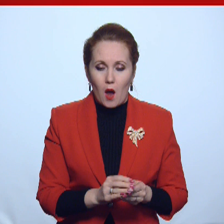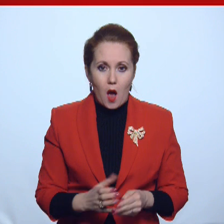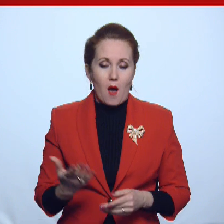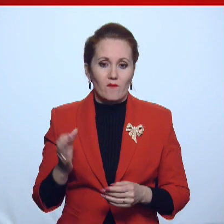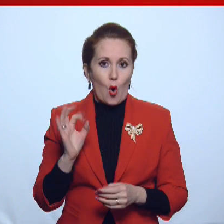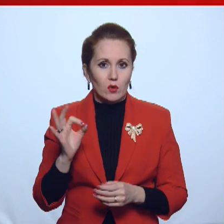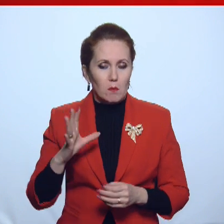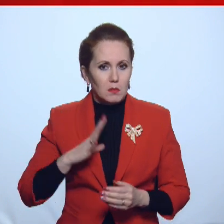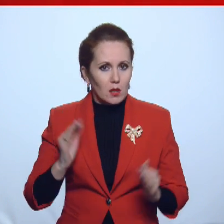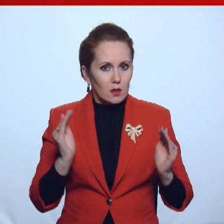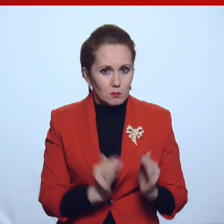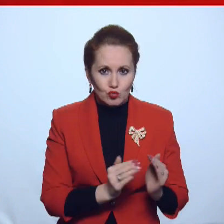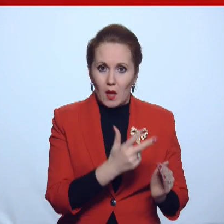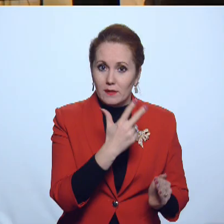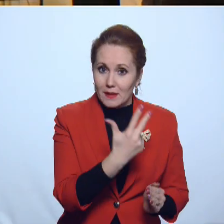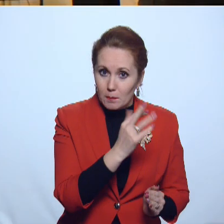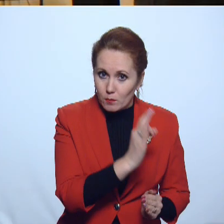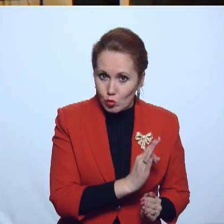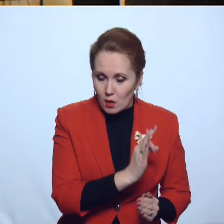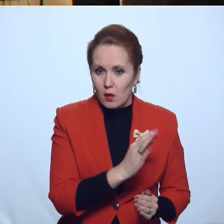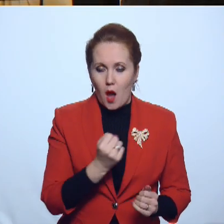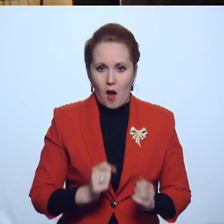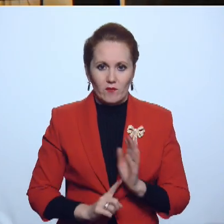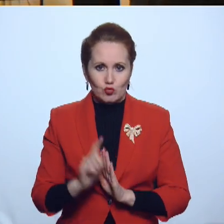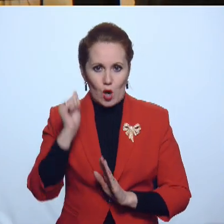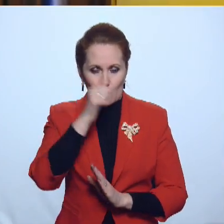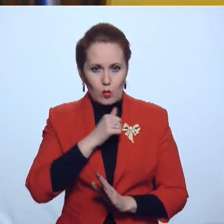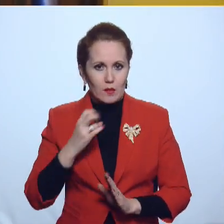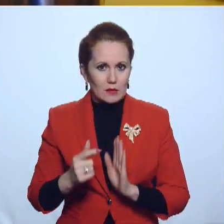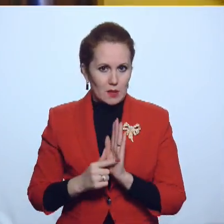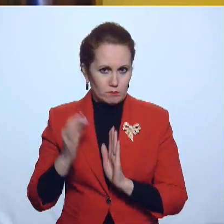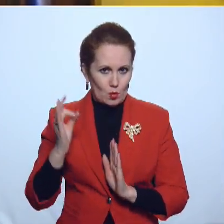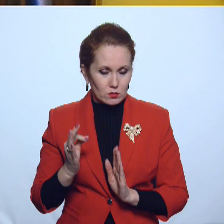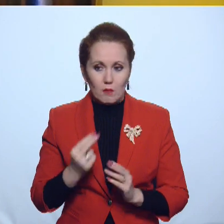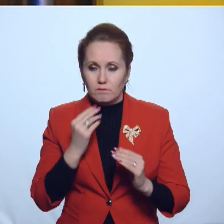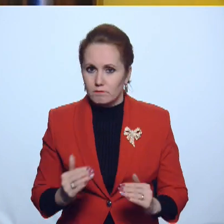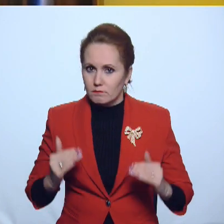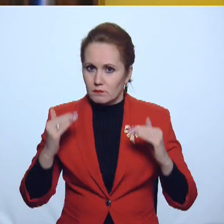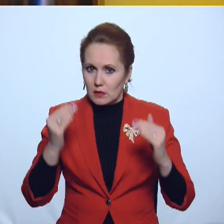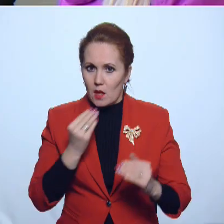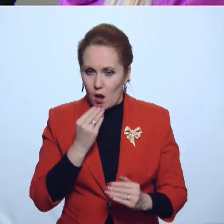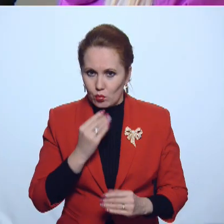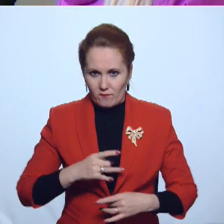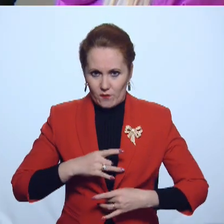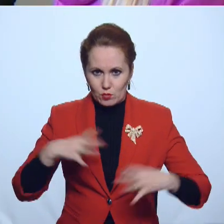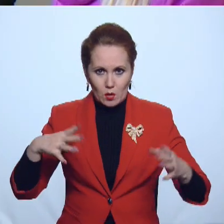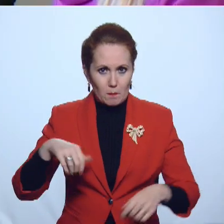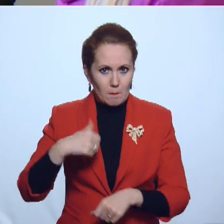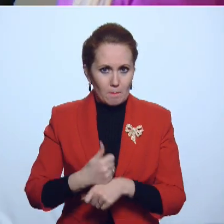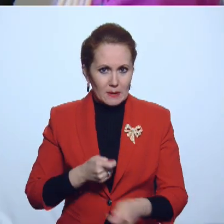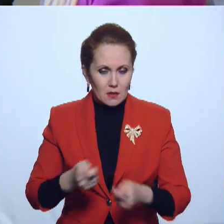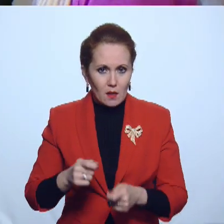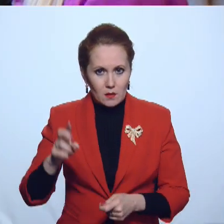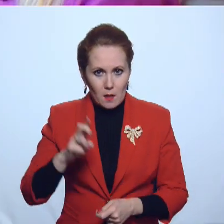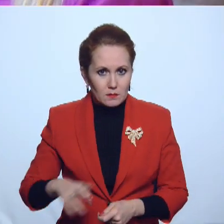на 3% дешевле, а в начале года на 7%. Рост цен на еду возмутил президента страны. По требованию